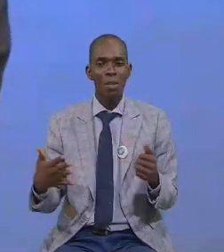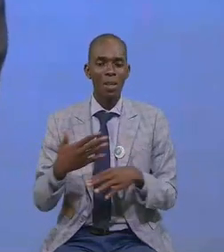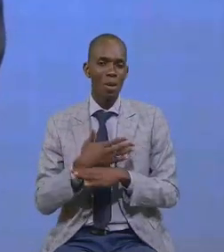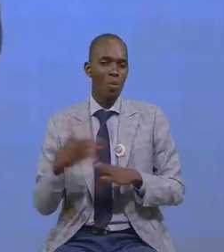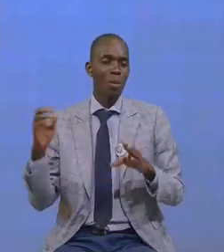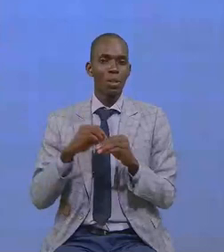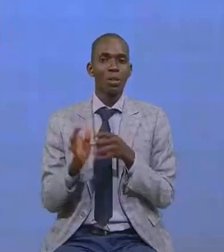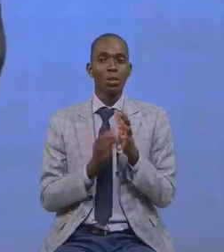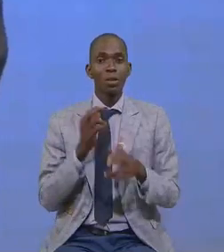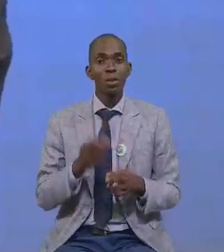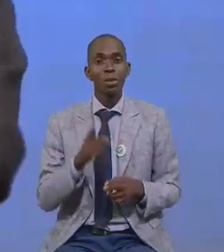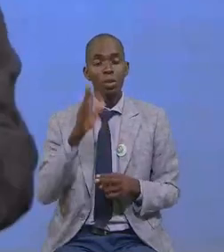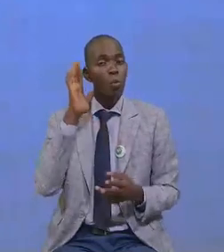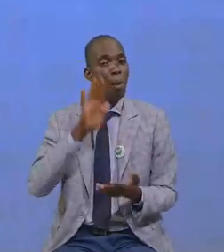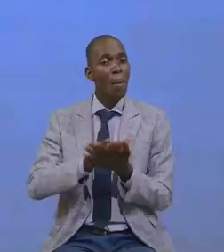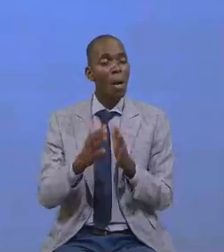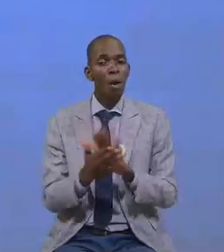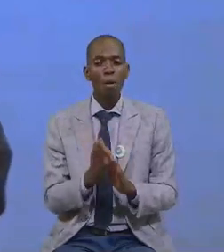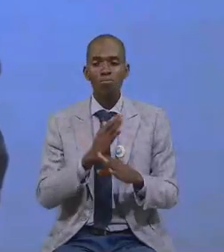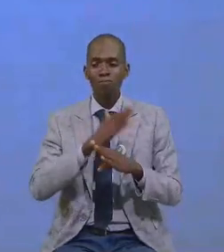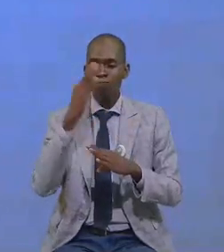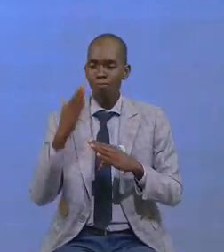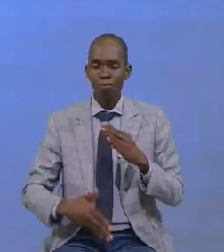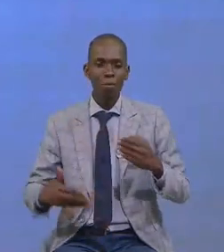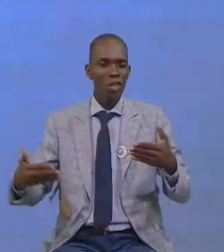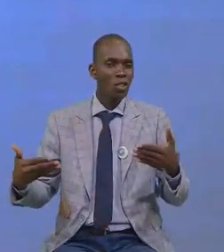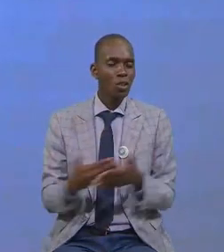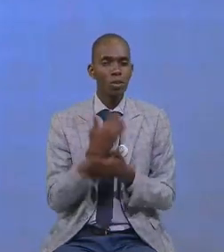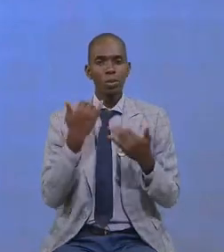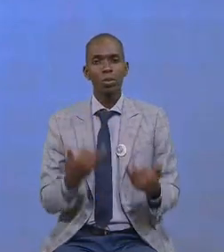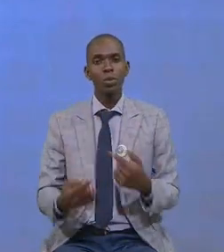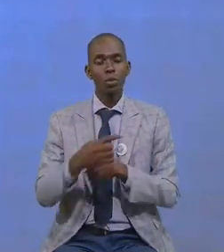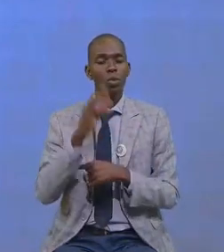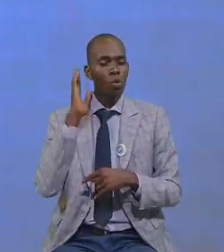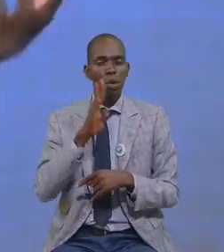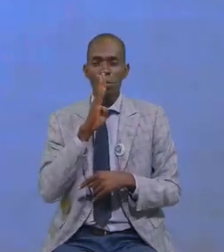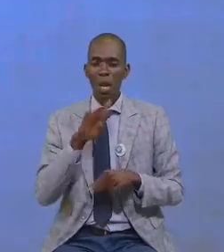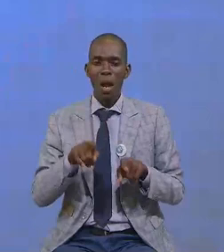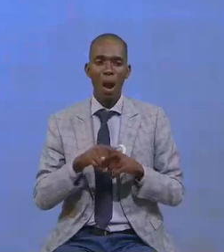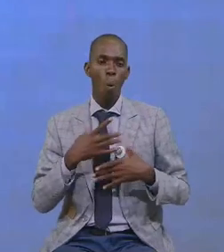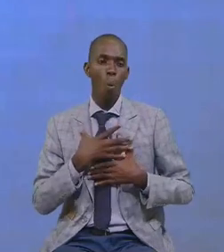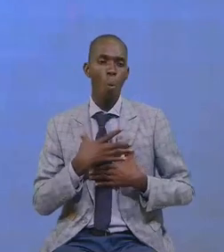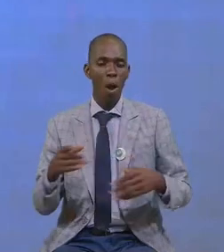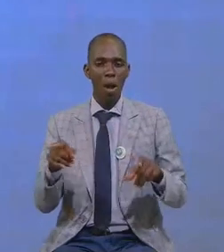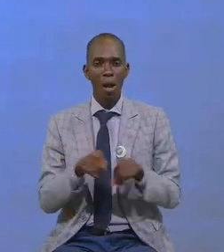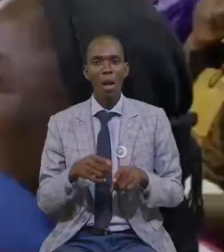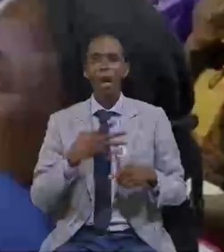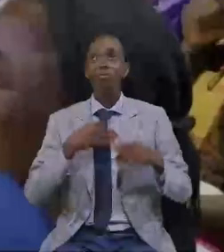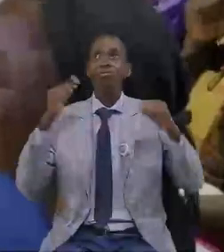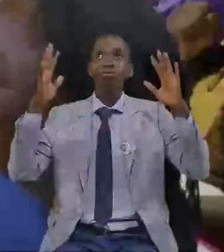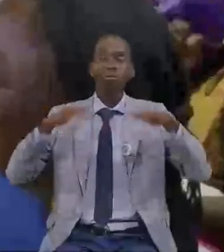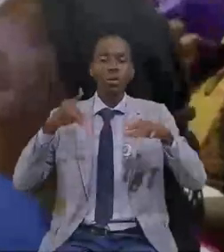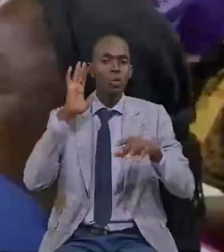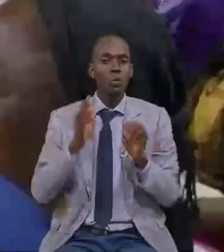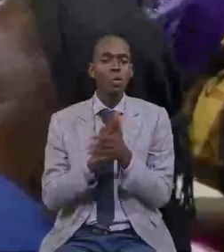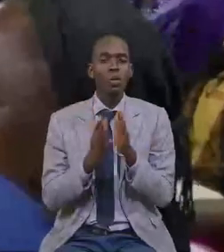et tu vas devenir totalement nouveau. Aujourd'hui, tu seras aussi blanc que la neige. Tu seras plus blanc